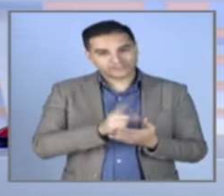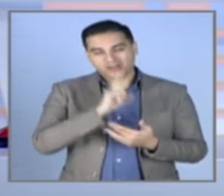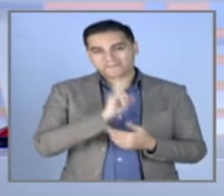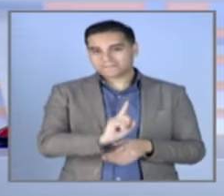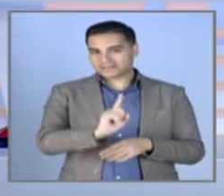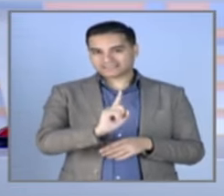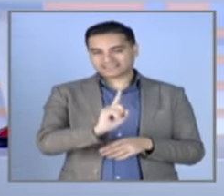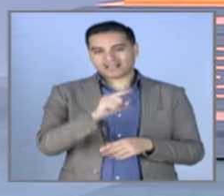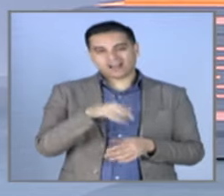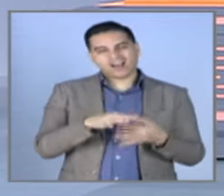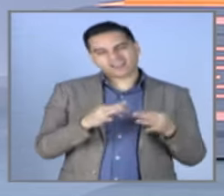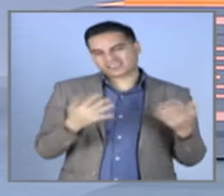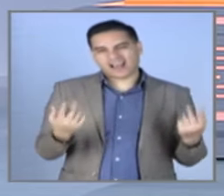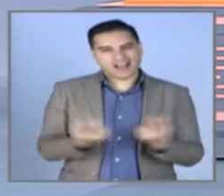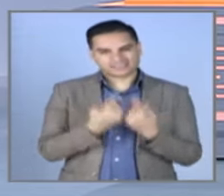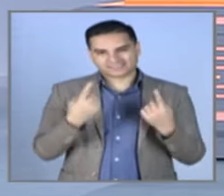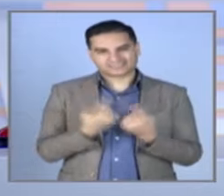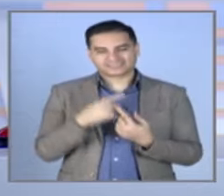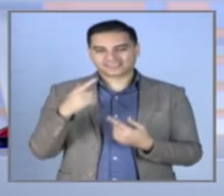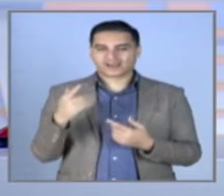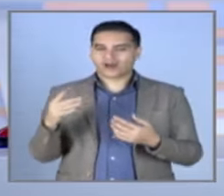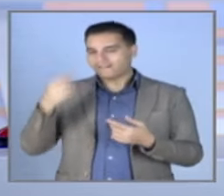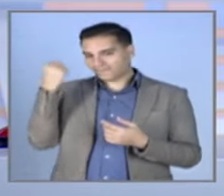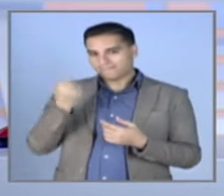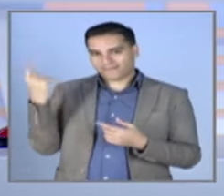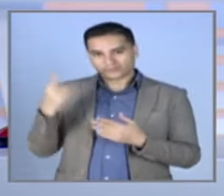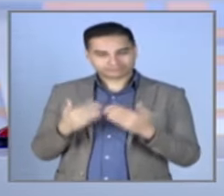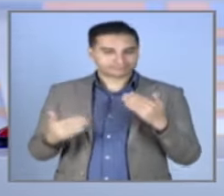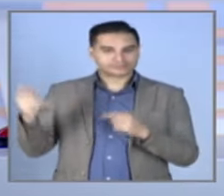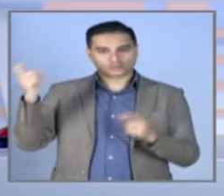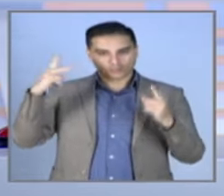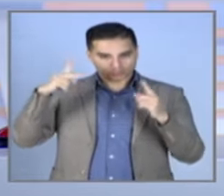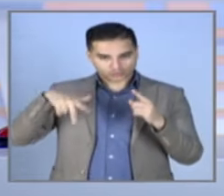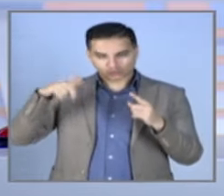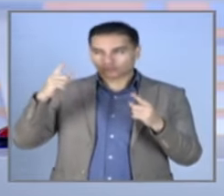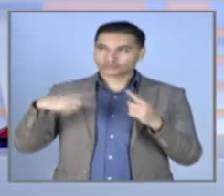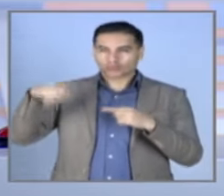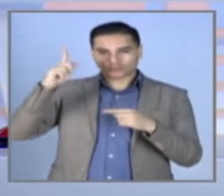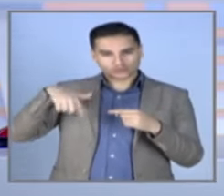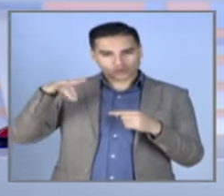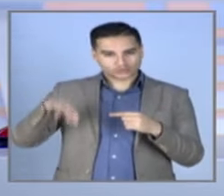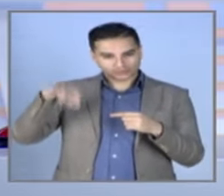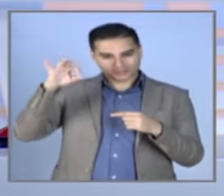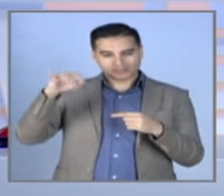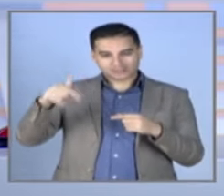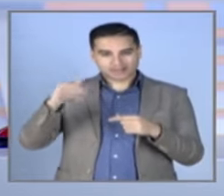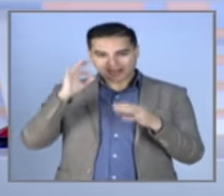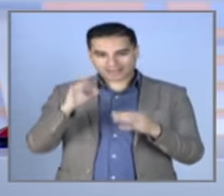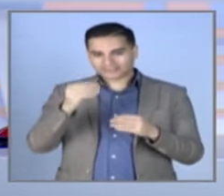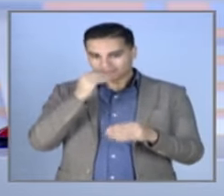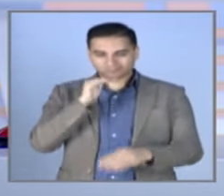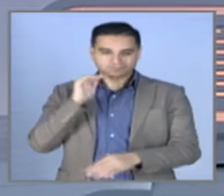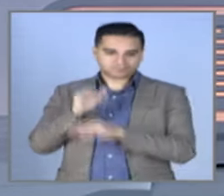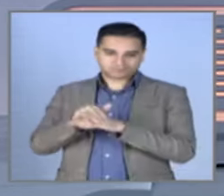ولكن بيحصل الحمدلله ق طه الف مبروك تاهل وور ال 16 يتعزم